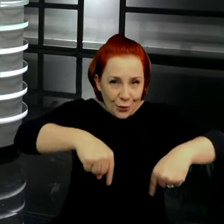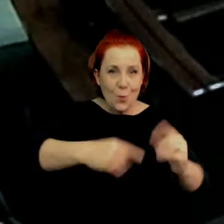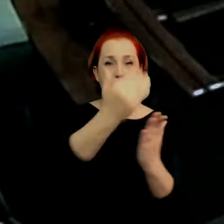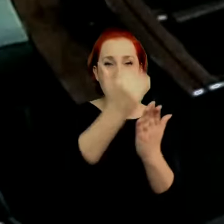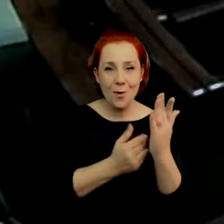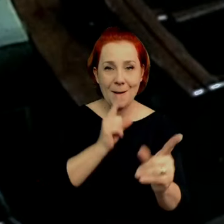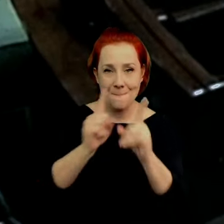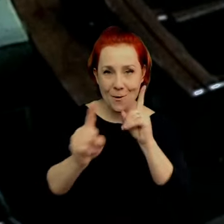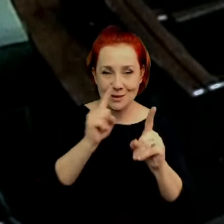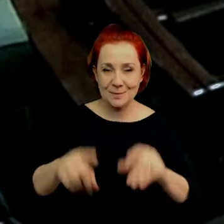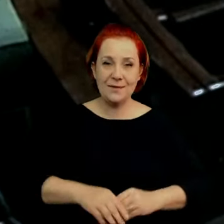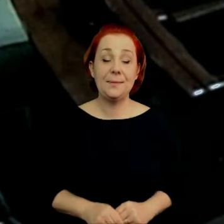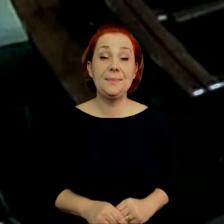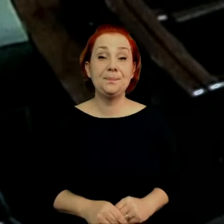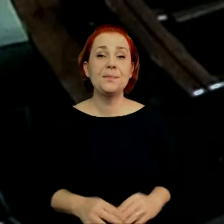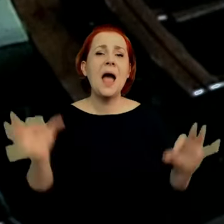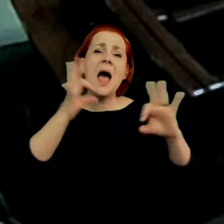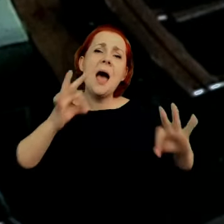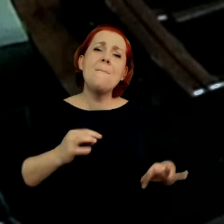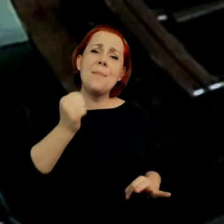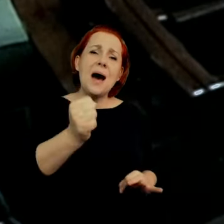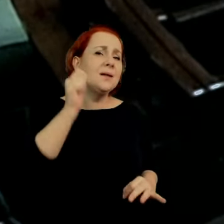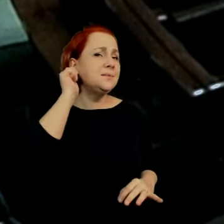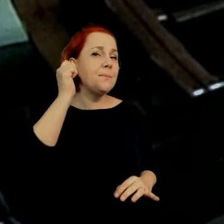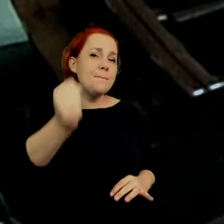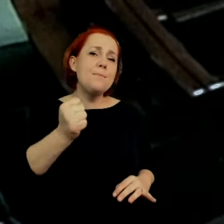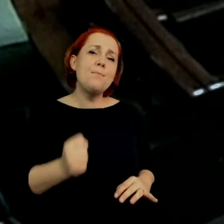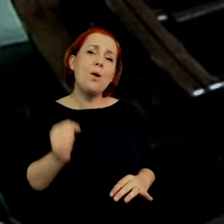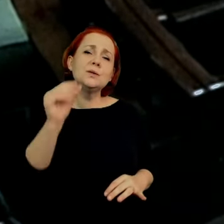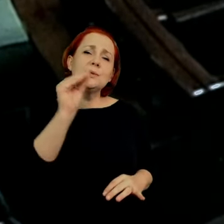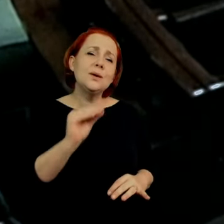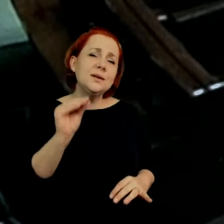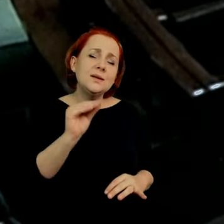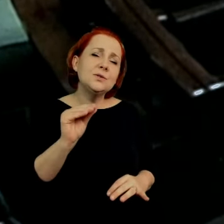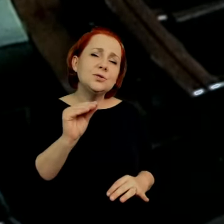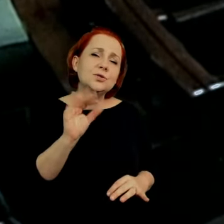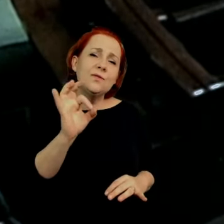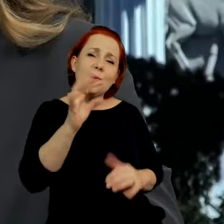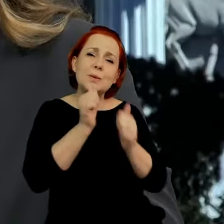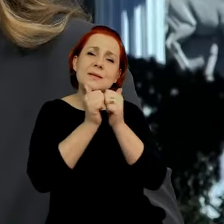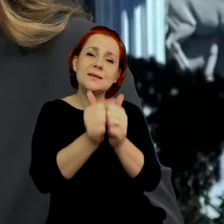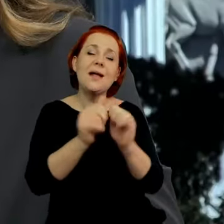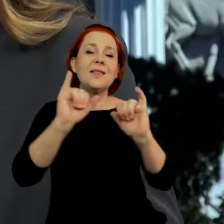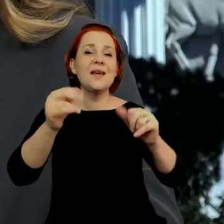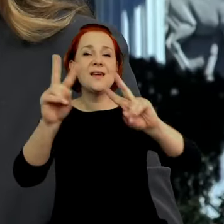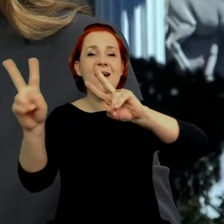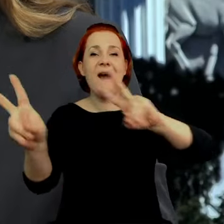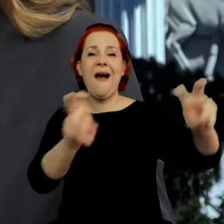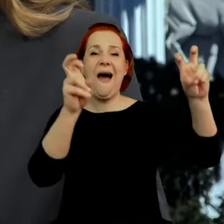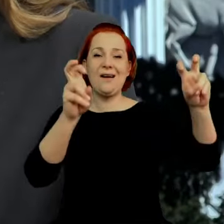Pani poseł, a jakie pani zdaniem hasła powinna mieć opozycja na sztandarach, żeby wygrać wybory?